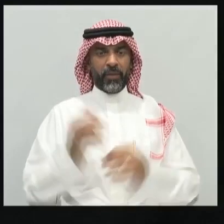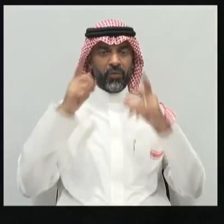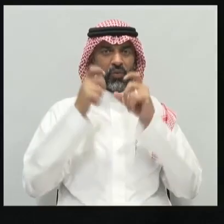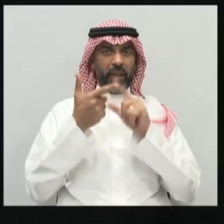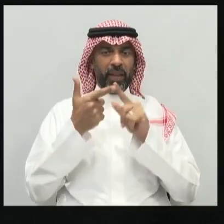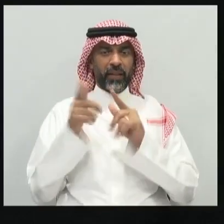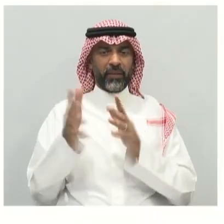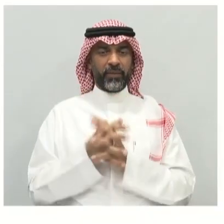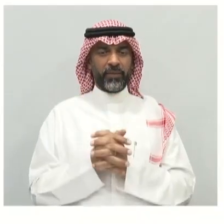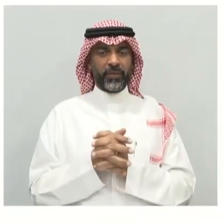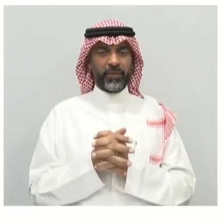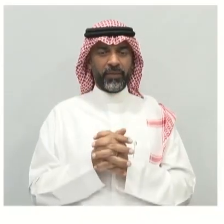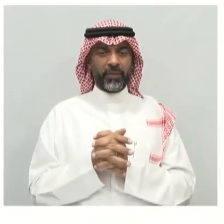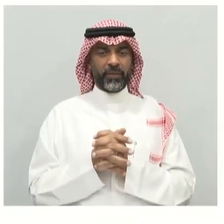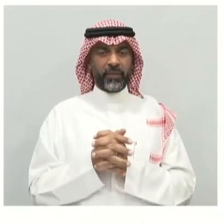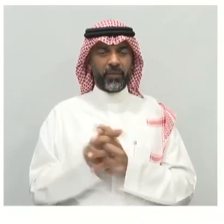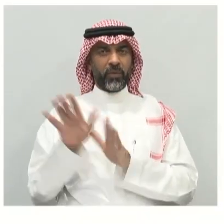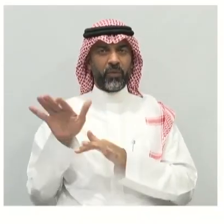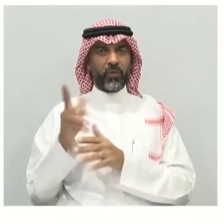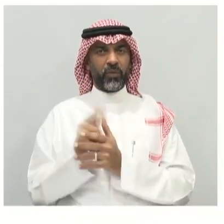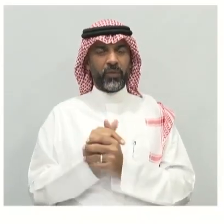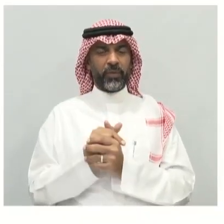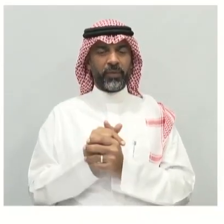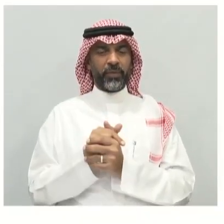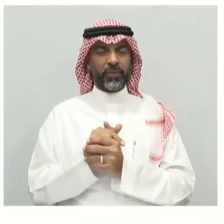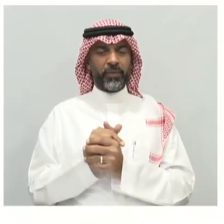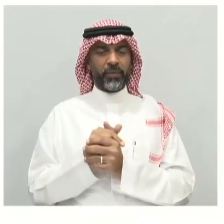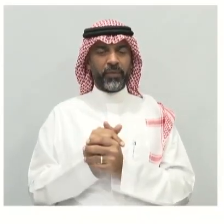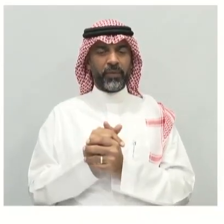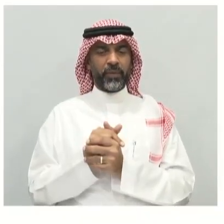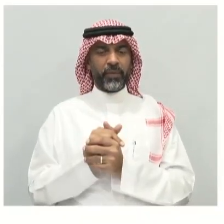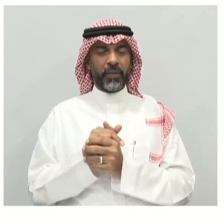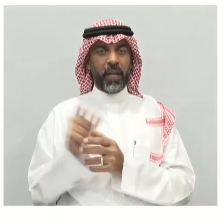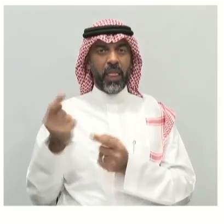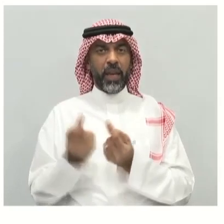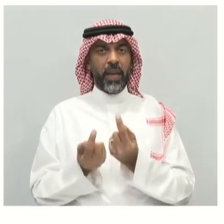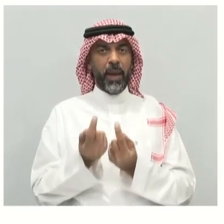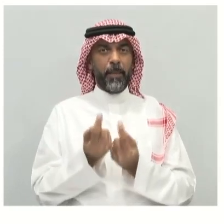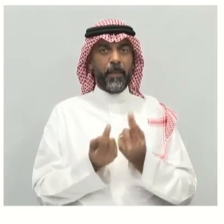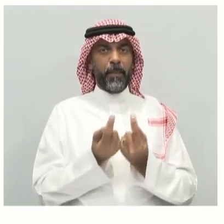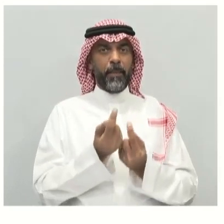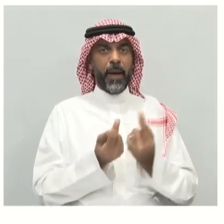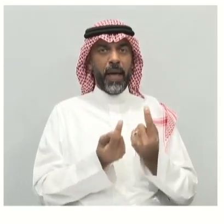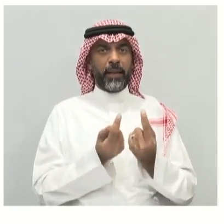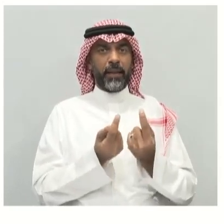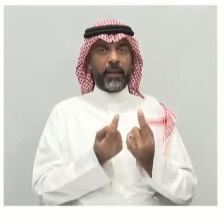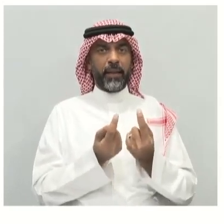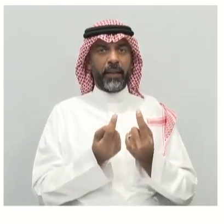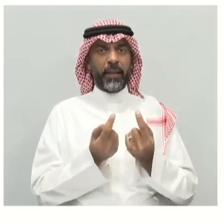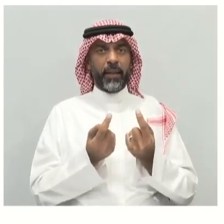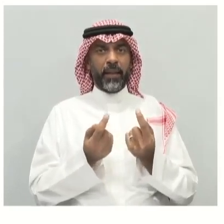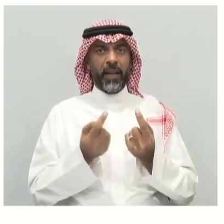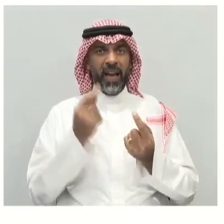الثانيه ش موجود ممتازين هذا نبات يسمونه نبات القطن